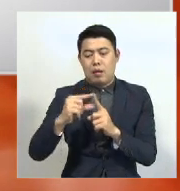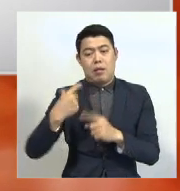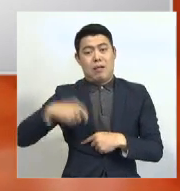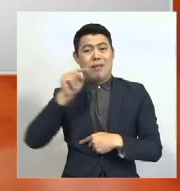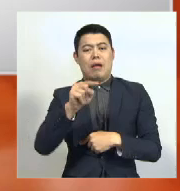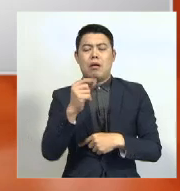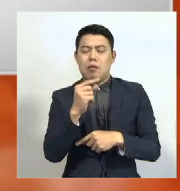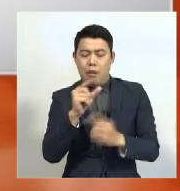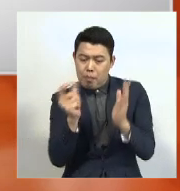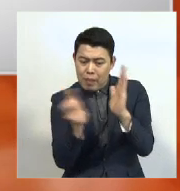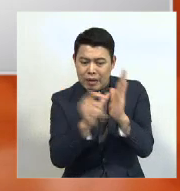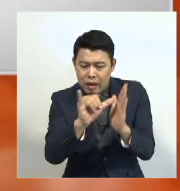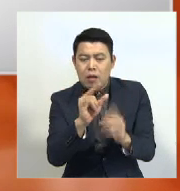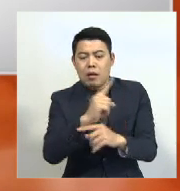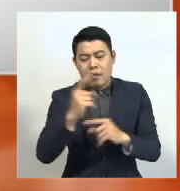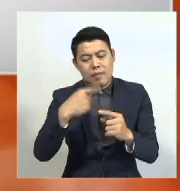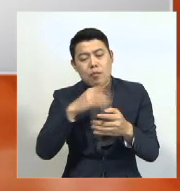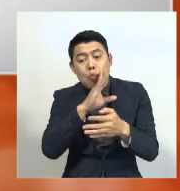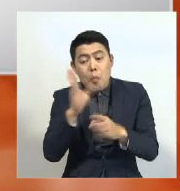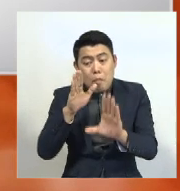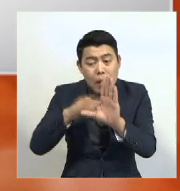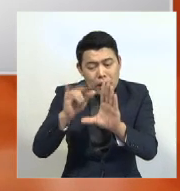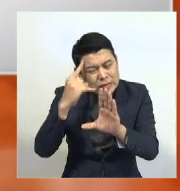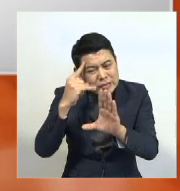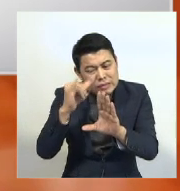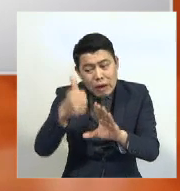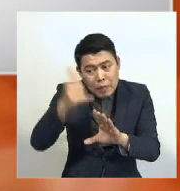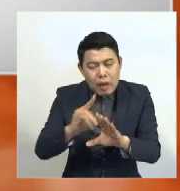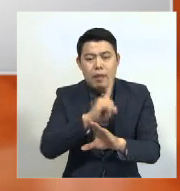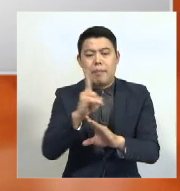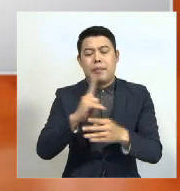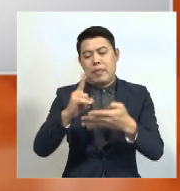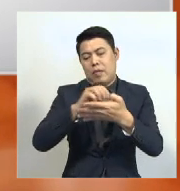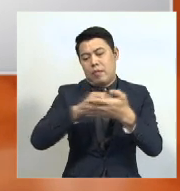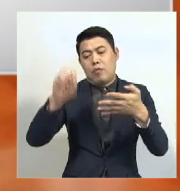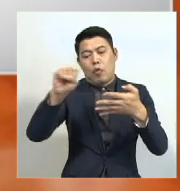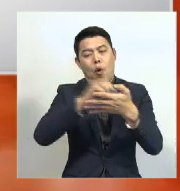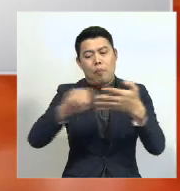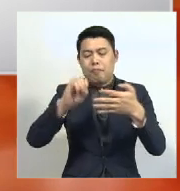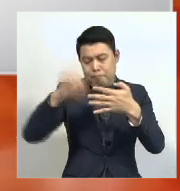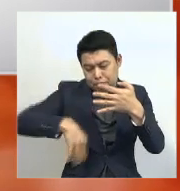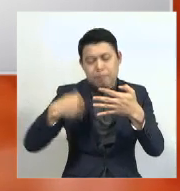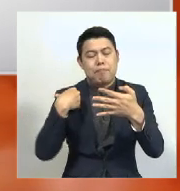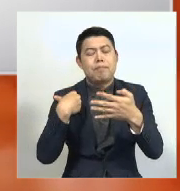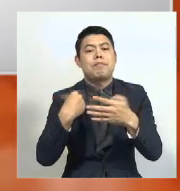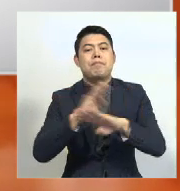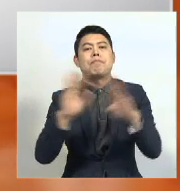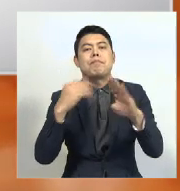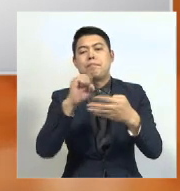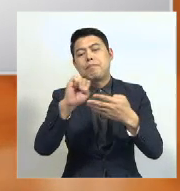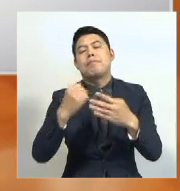ษาก็ไม่ได้ระบุนะคะถึงการตัดสิทธิ์ทางการเมืองไว้ด้วยก็คือพ้นสมาชิกภาพการเป็นส.ส.ค่ะ